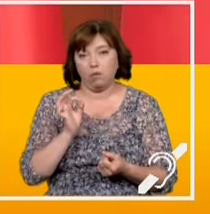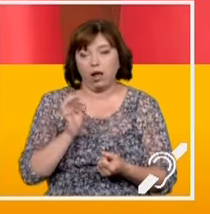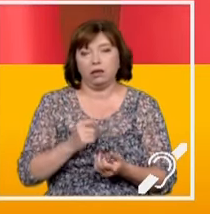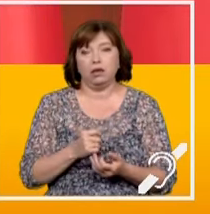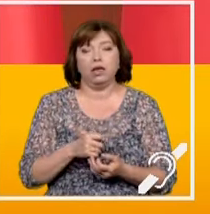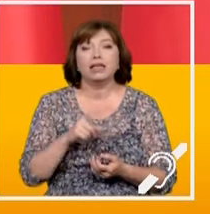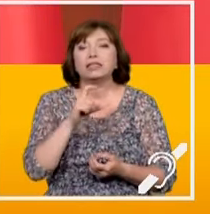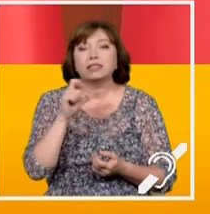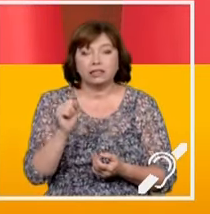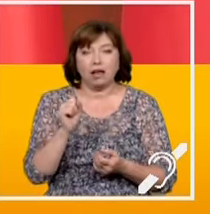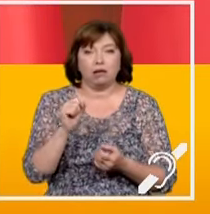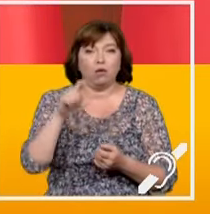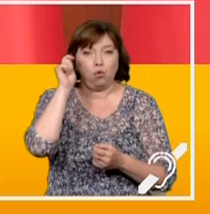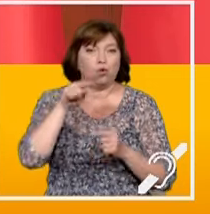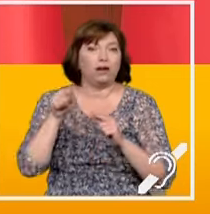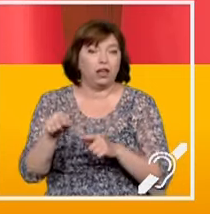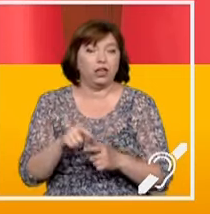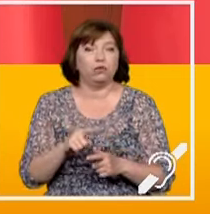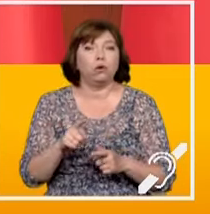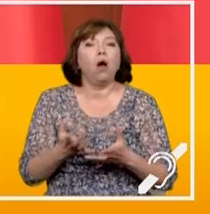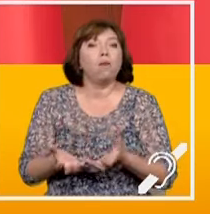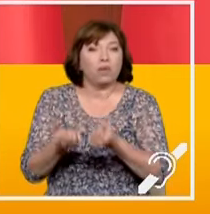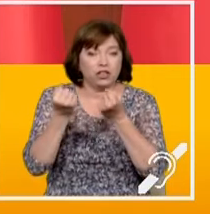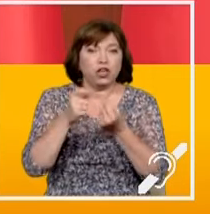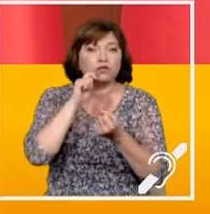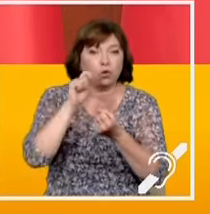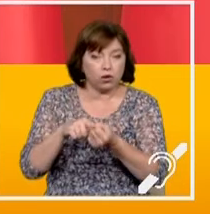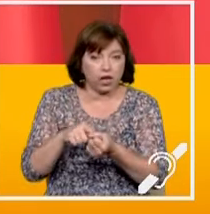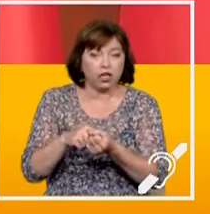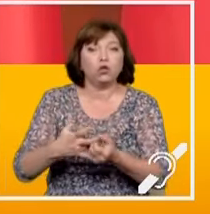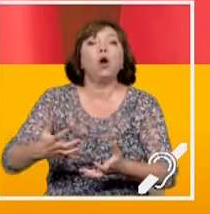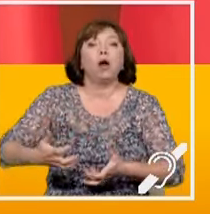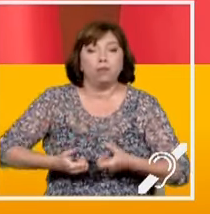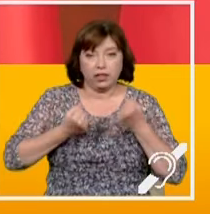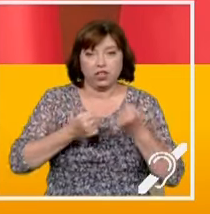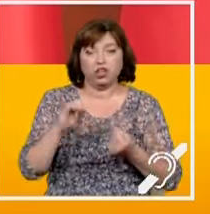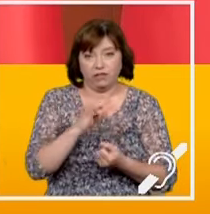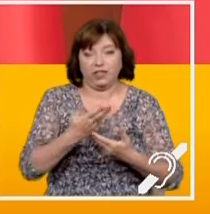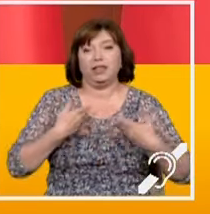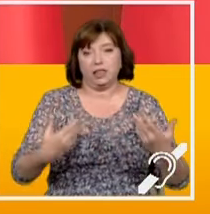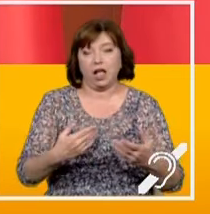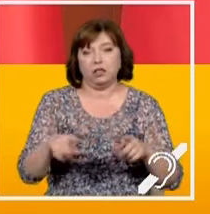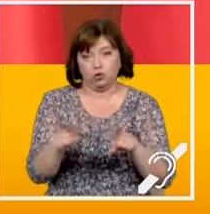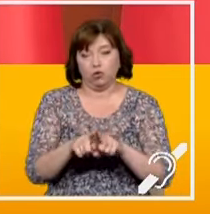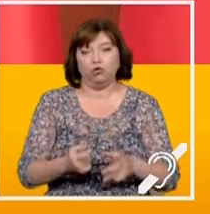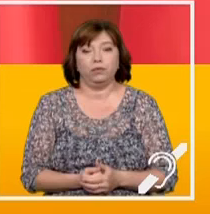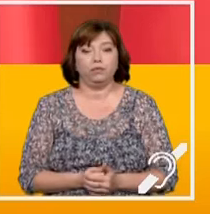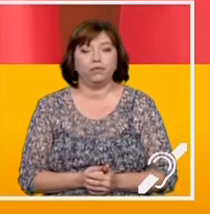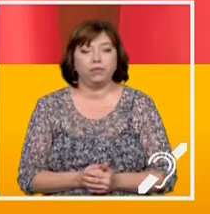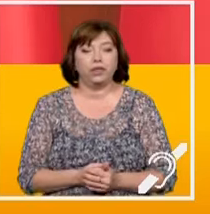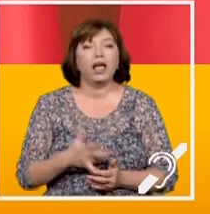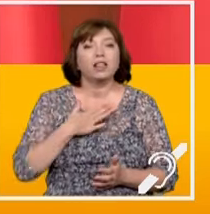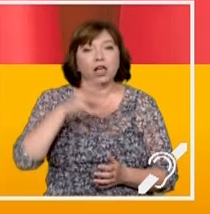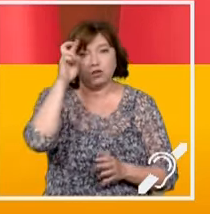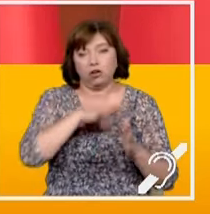Germaniei pentru Ucraina. Susținând Ucraina, susțineți și Republica Moldova.